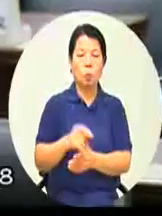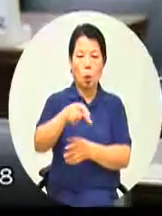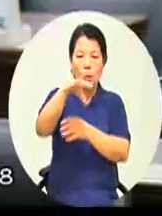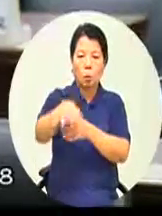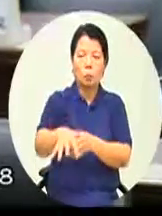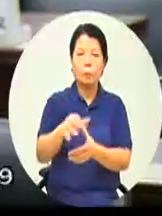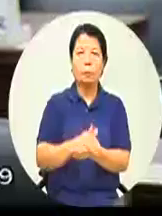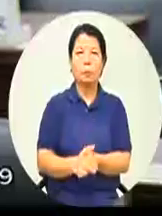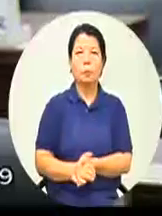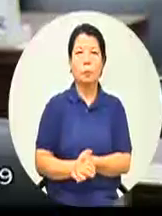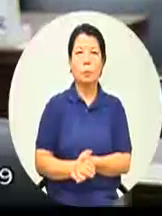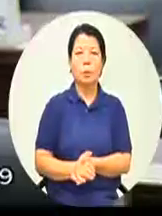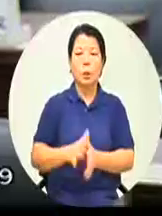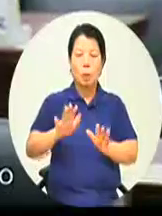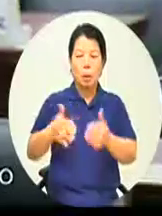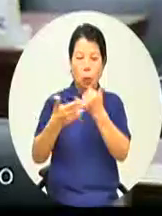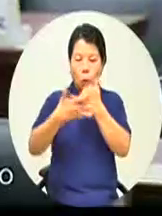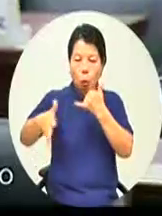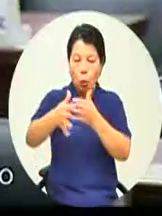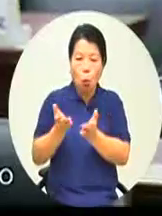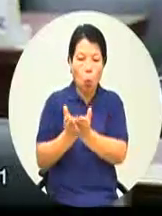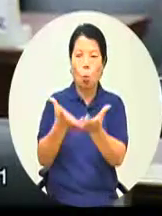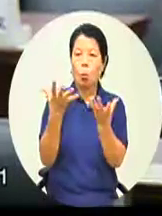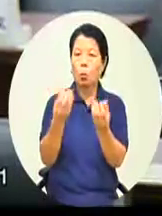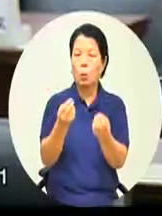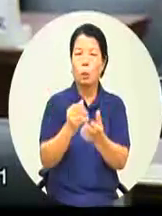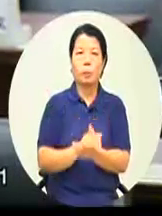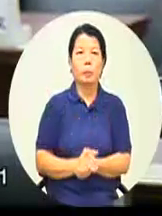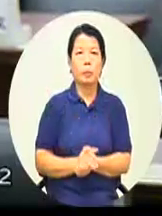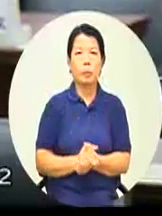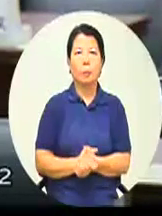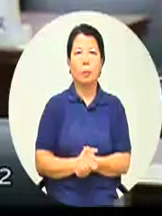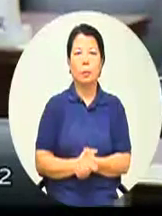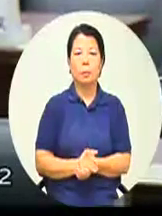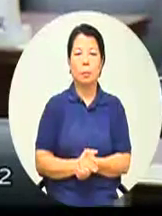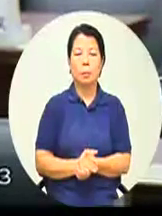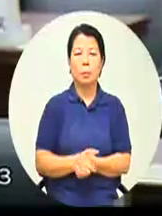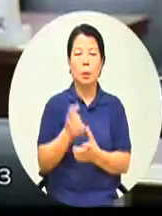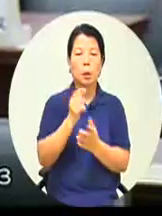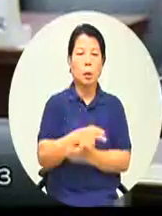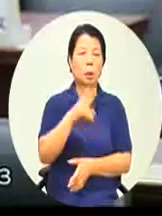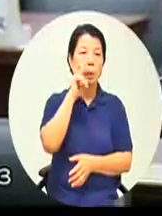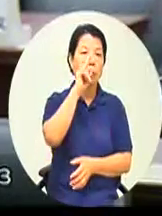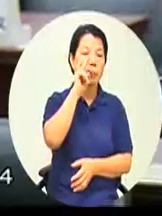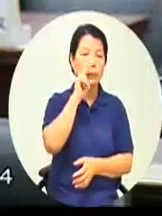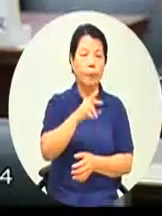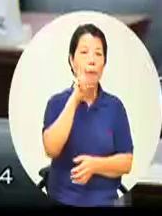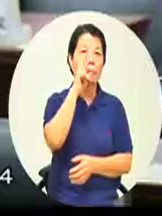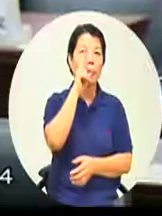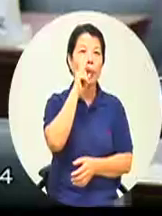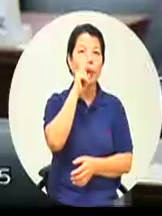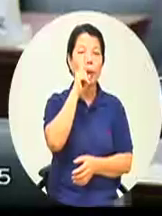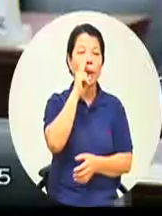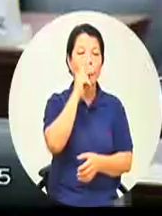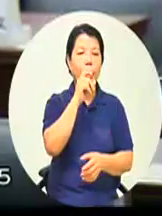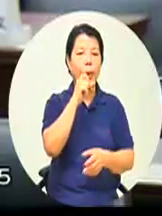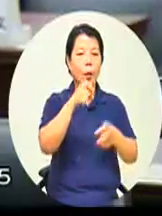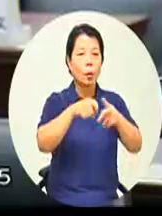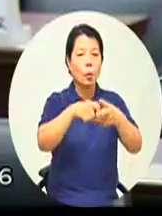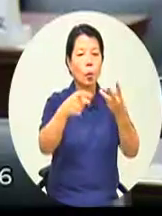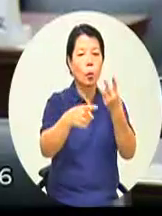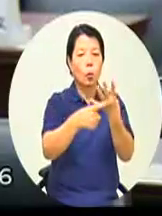个，因船啊即摆运到遐就无咧落啊，无咧使用啊。玻璃工业，玻璃咱要做较无方